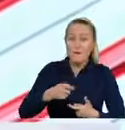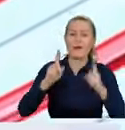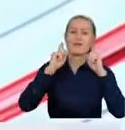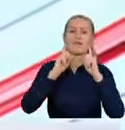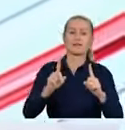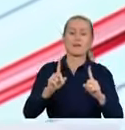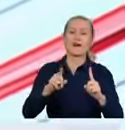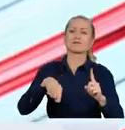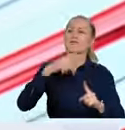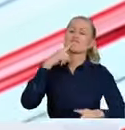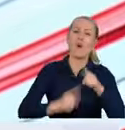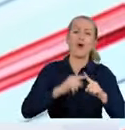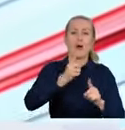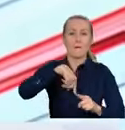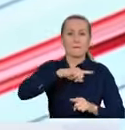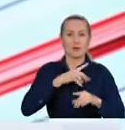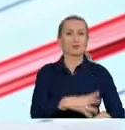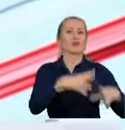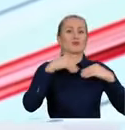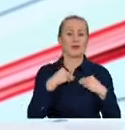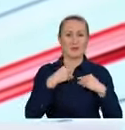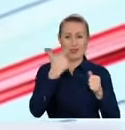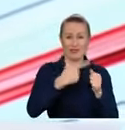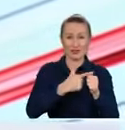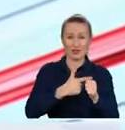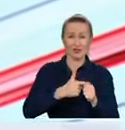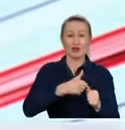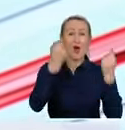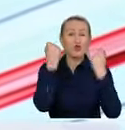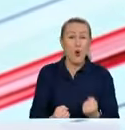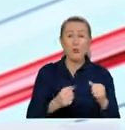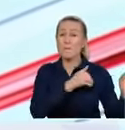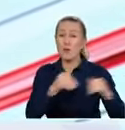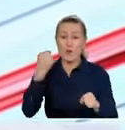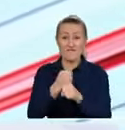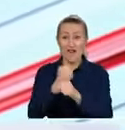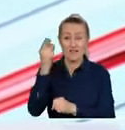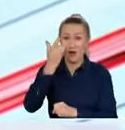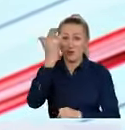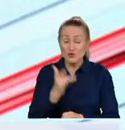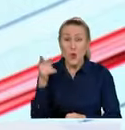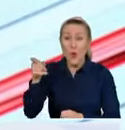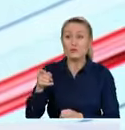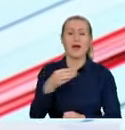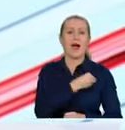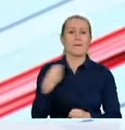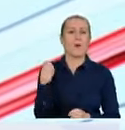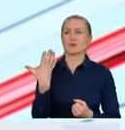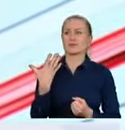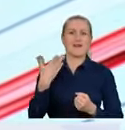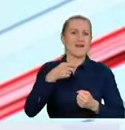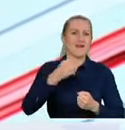której przyjmujemy 20 milionów ton węgla z Rosji w ostatnich 2 latach, a polskie jabłka, polskie produkty,